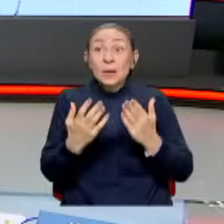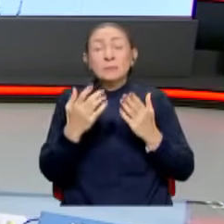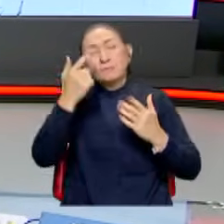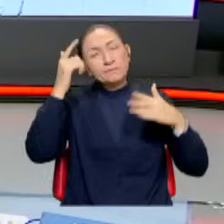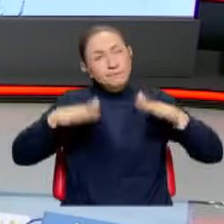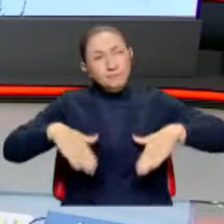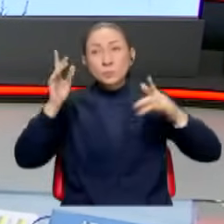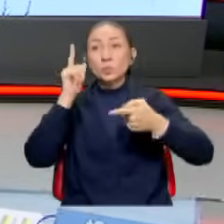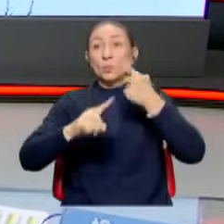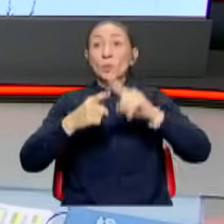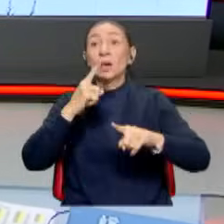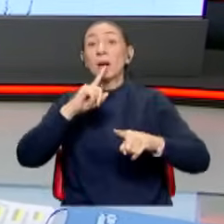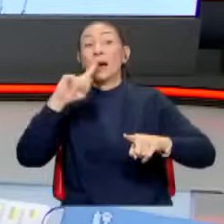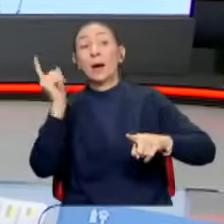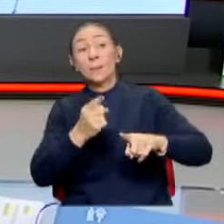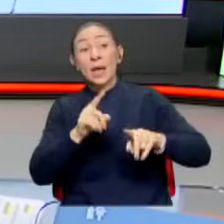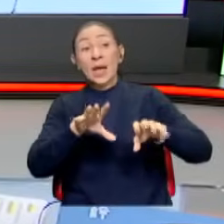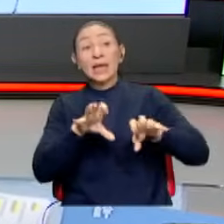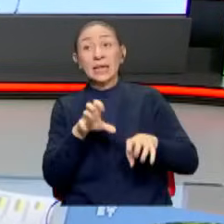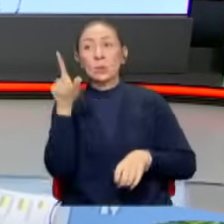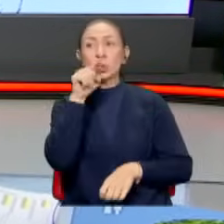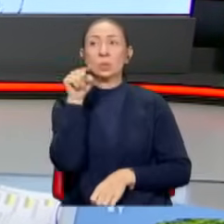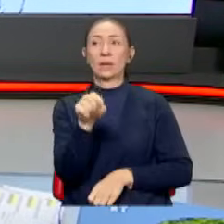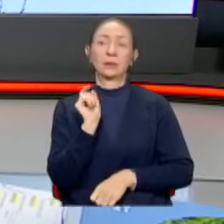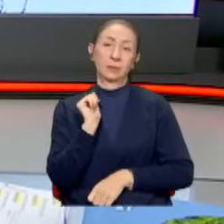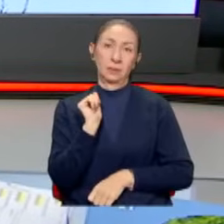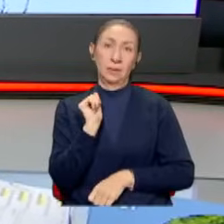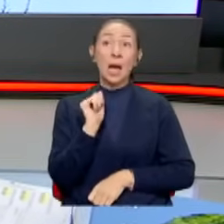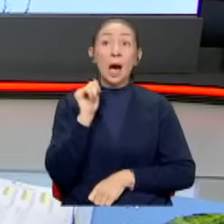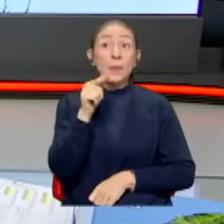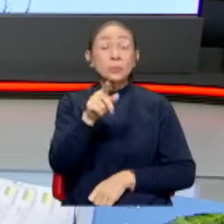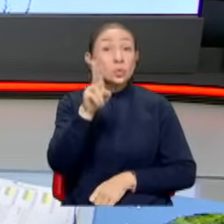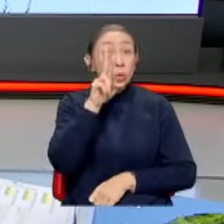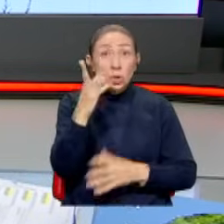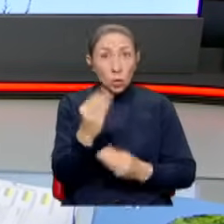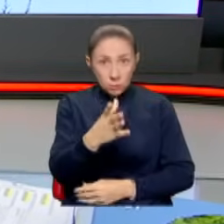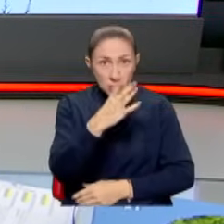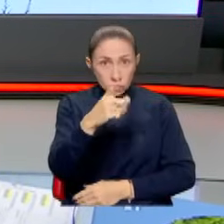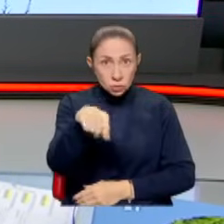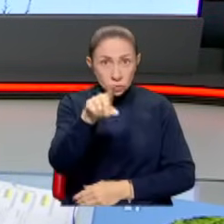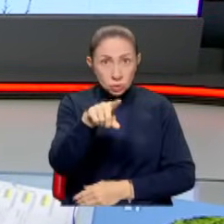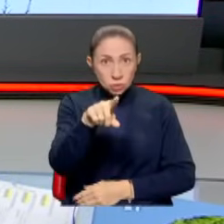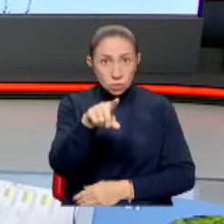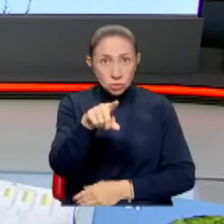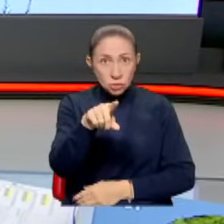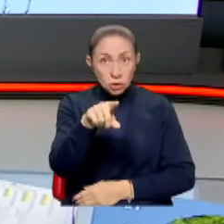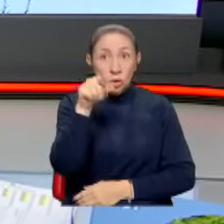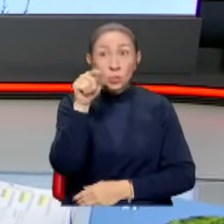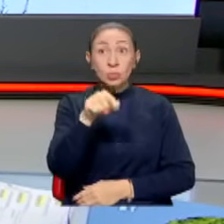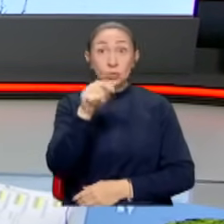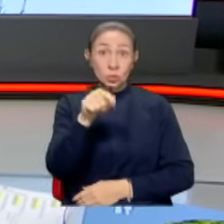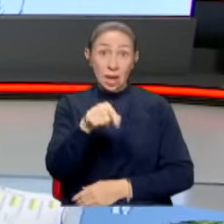ihtimalle siyasi sayikler ve etkilerdir bu Ama bunun sonunda ne olur biliyor musunuz